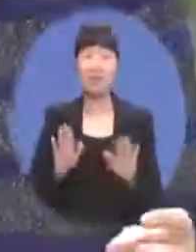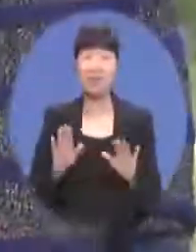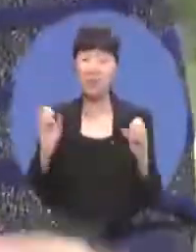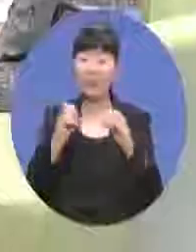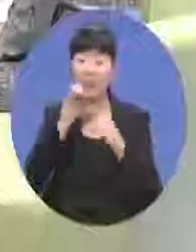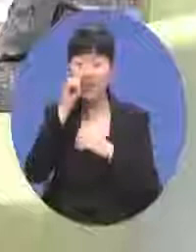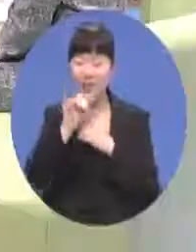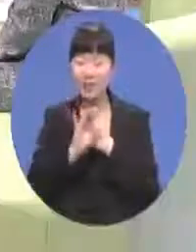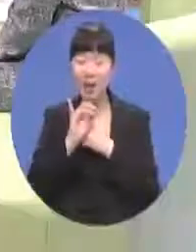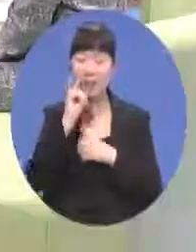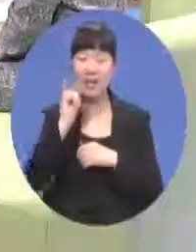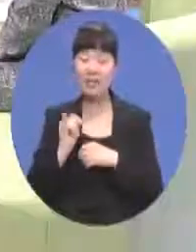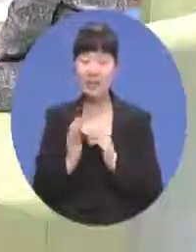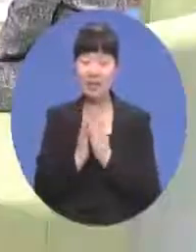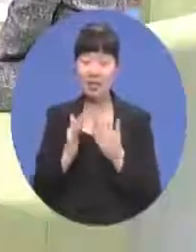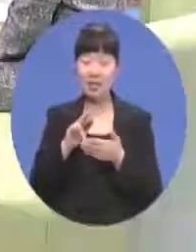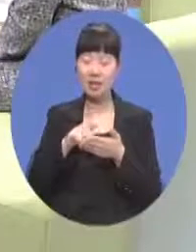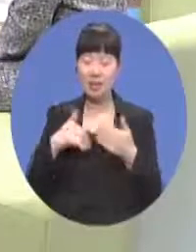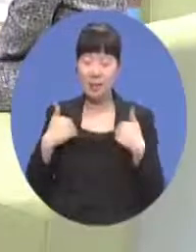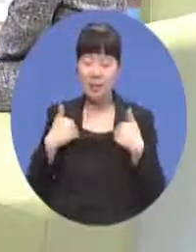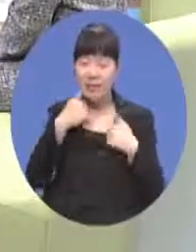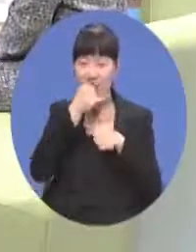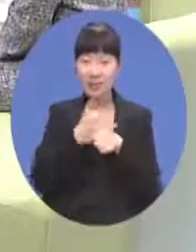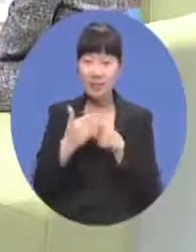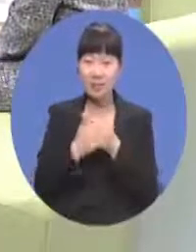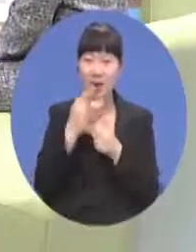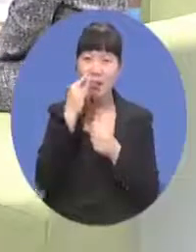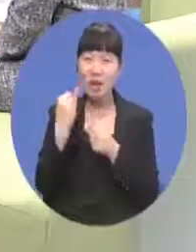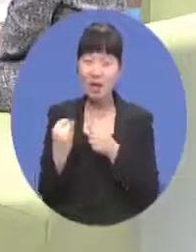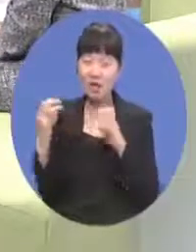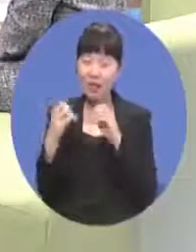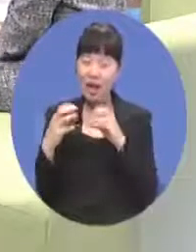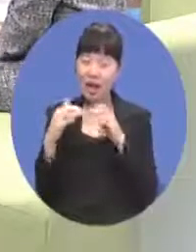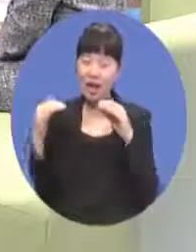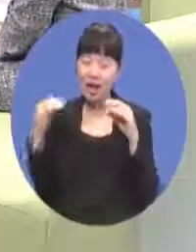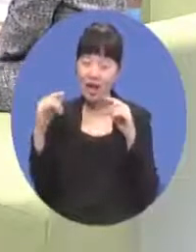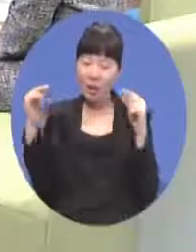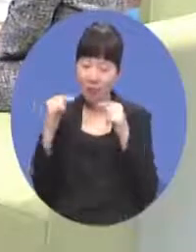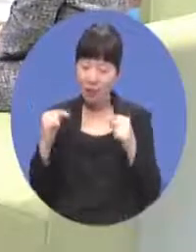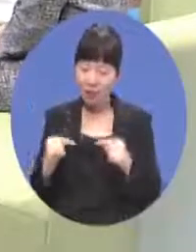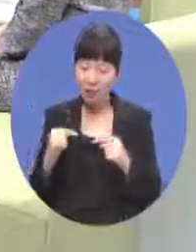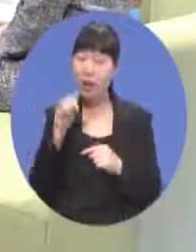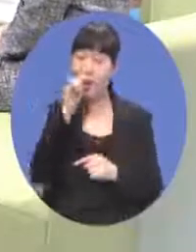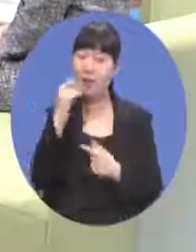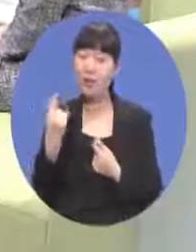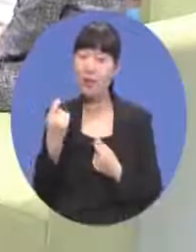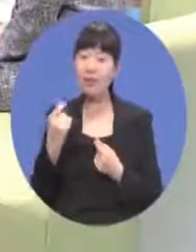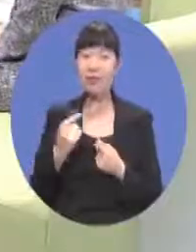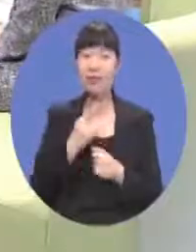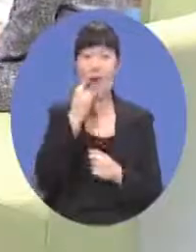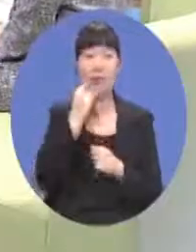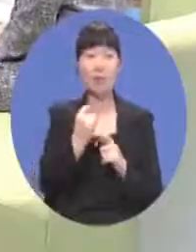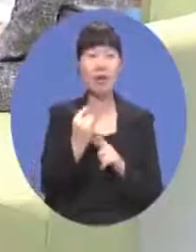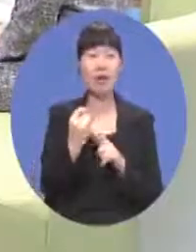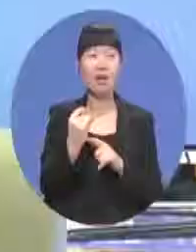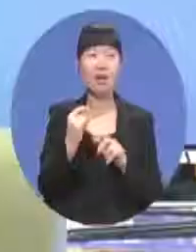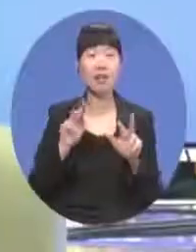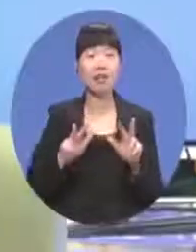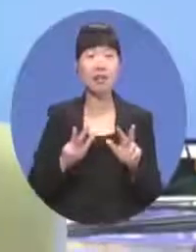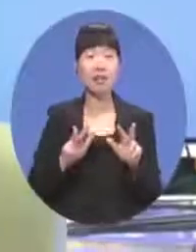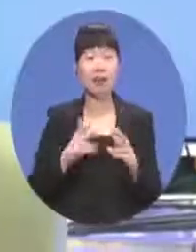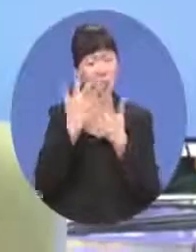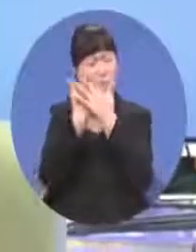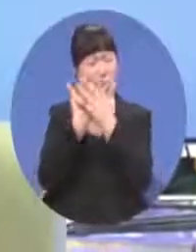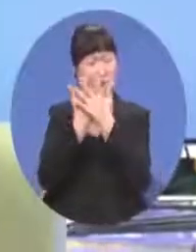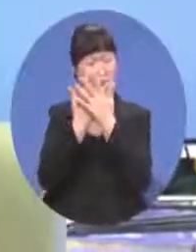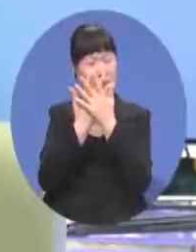하면 엄마가 이 책을 이렇게 재밌게 읽었으니까 엄마하고도 얘기가 통하는구나 이렇게 될 것 같아요. 그렇죠. 선생님. 그 한편으로 엄마가 좀 그